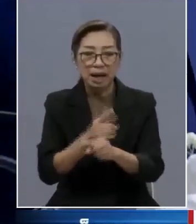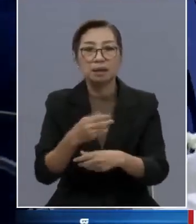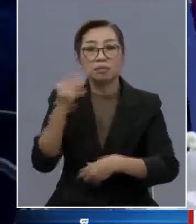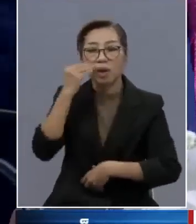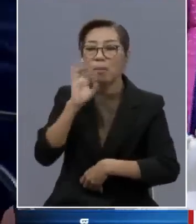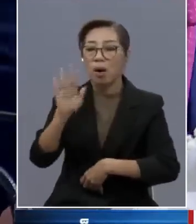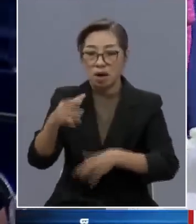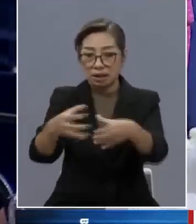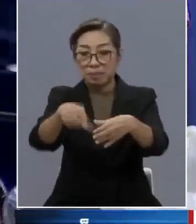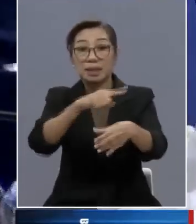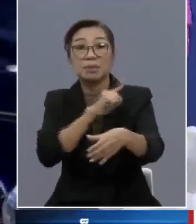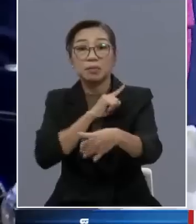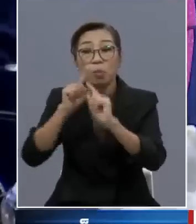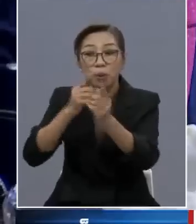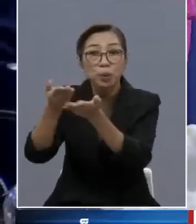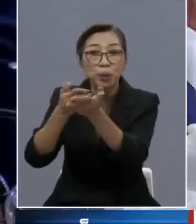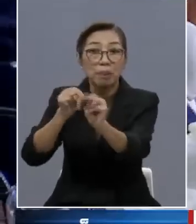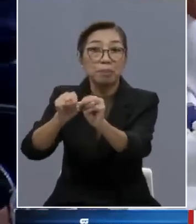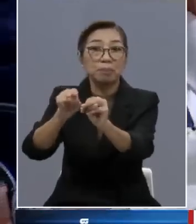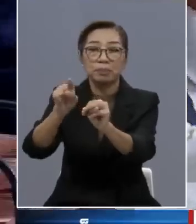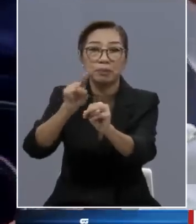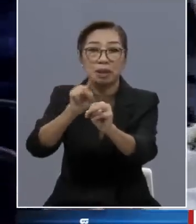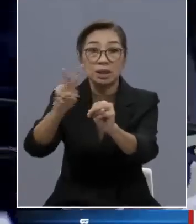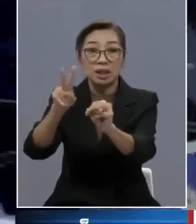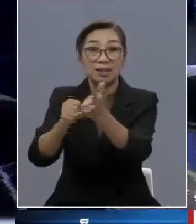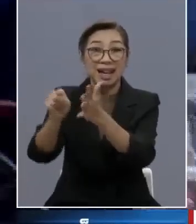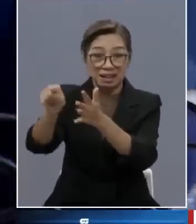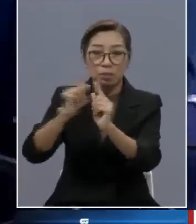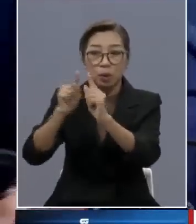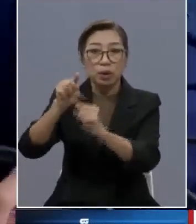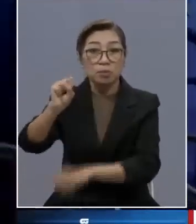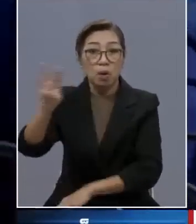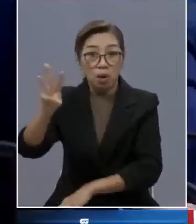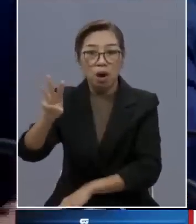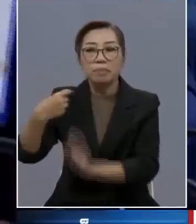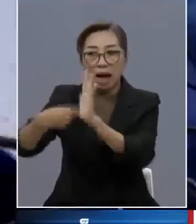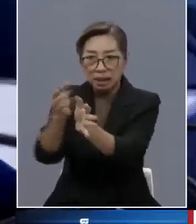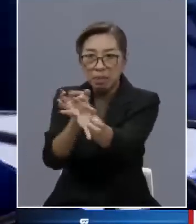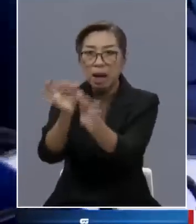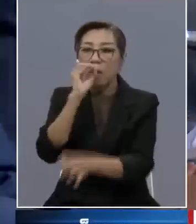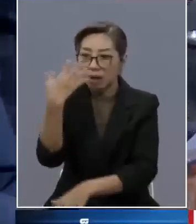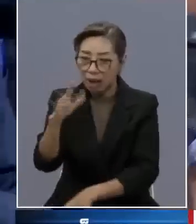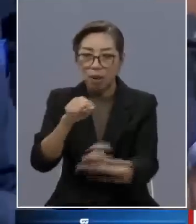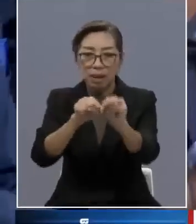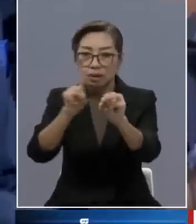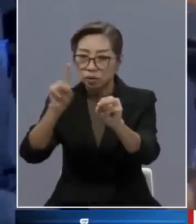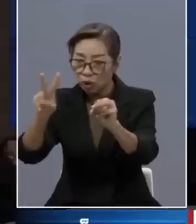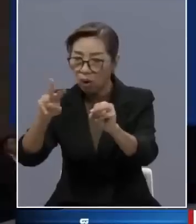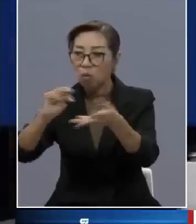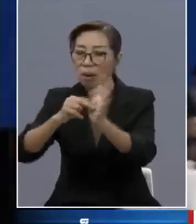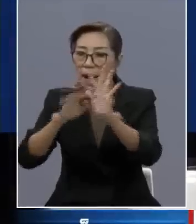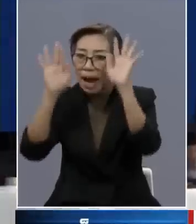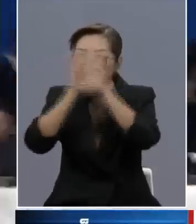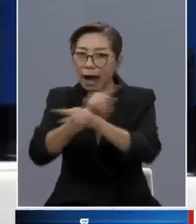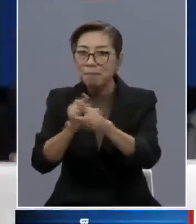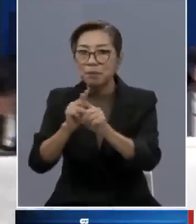ายเรื่องในหลายประเด็นที่เกี่ยวข้องกับมาตรา112นะครับทั้งเจตจำนงเนื้อหาของกฎหมายที่ตั้งใจจะทำให้มาตรา112ไม่ได้เป็นเครื่องมือโจมตี